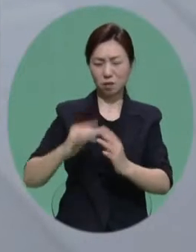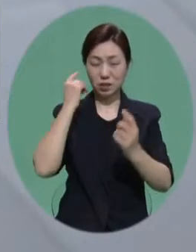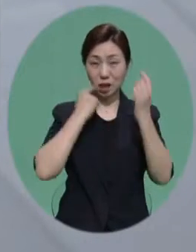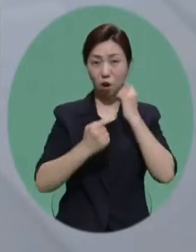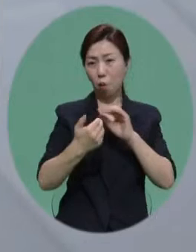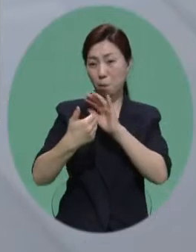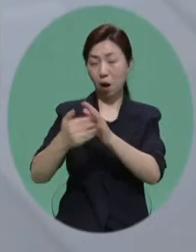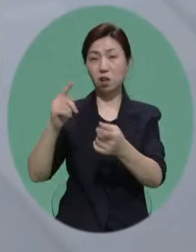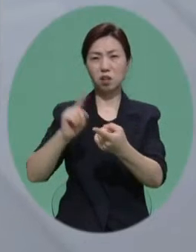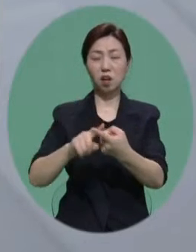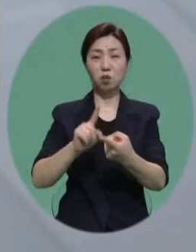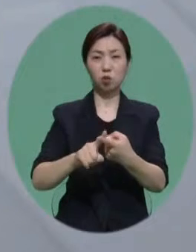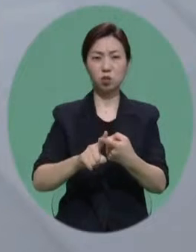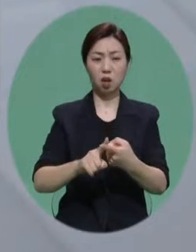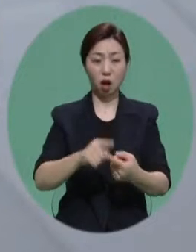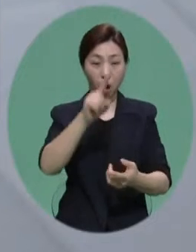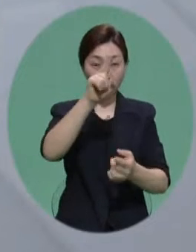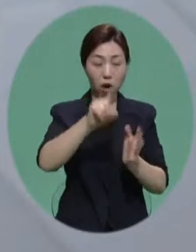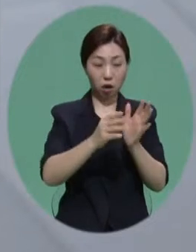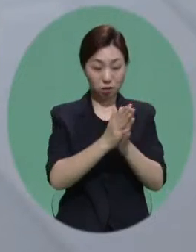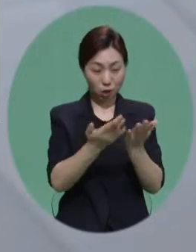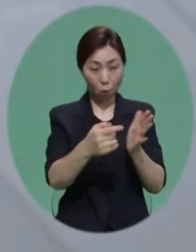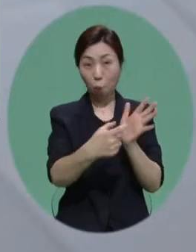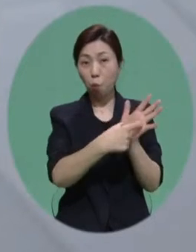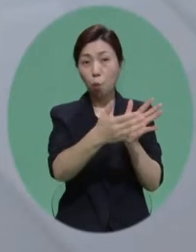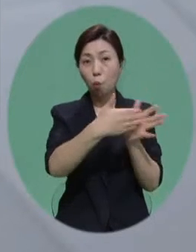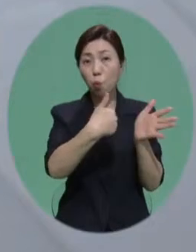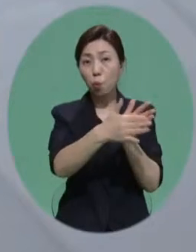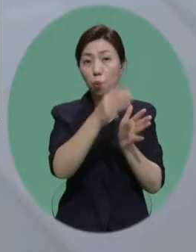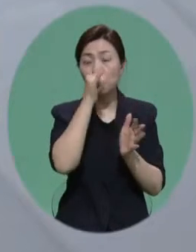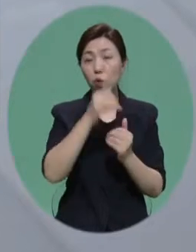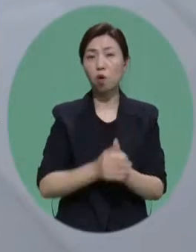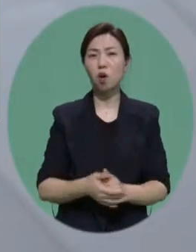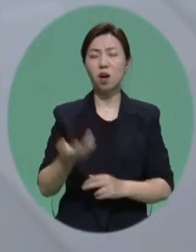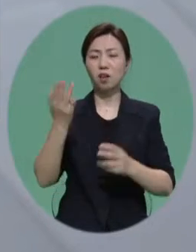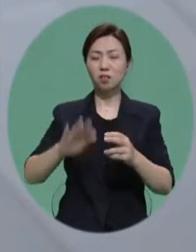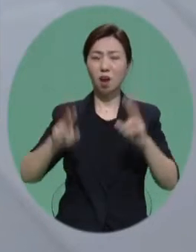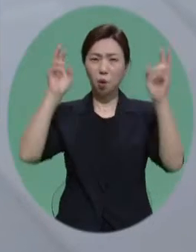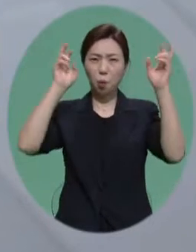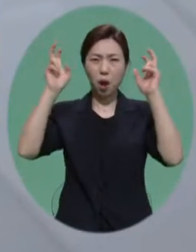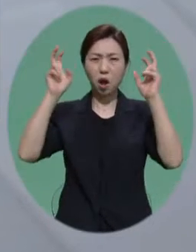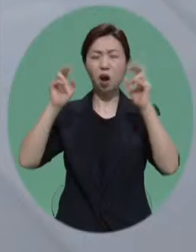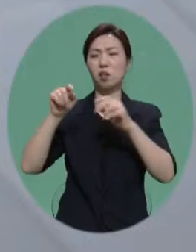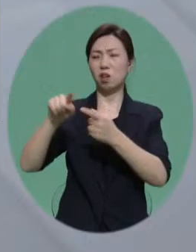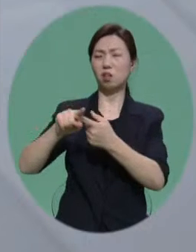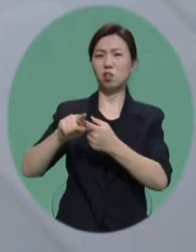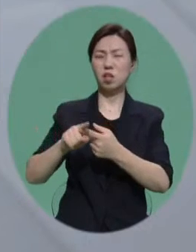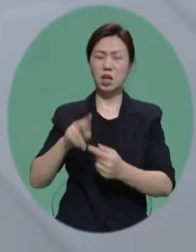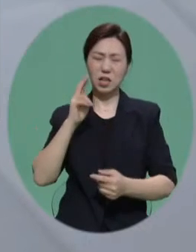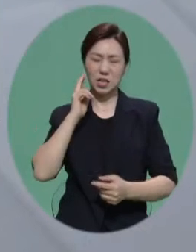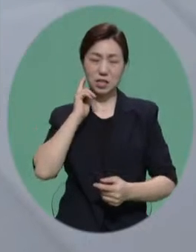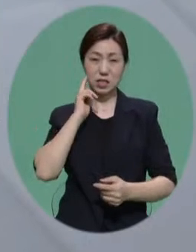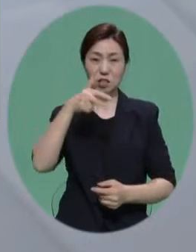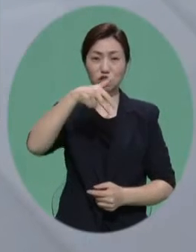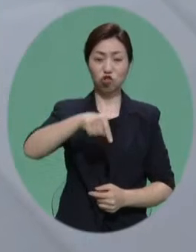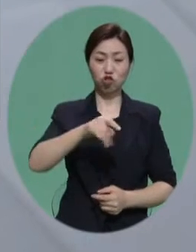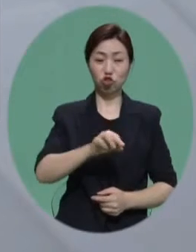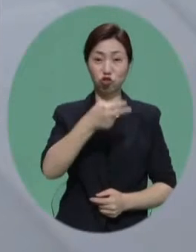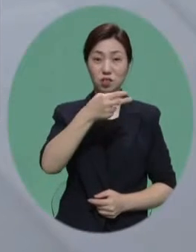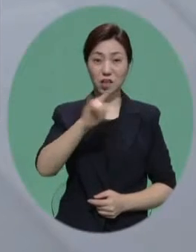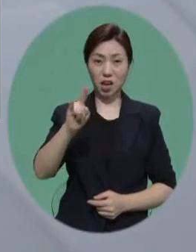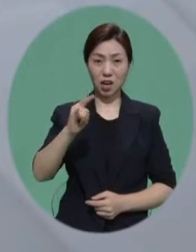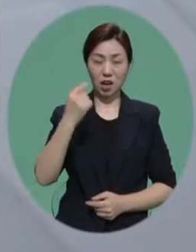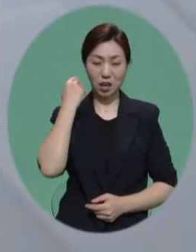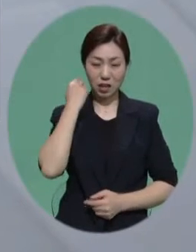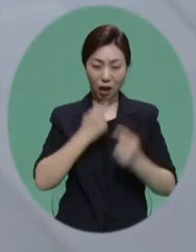만나서는 이제 중대에 재법 이경영 의지를 강하게 위축시키는 메쎄 주신다고 하셨는데 사용자에게는 그렇게 확실한 메시지를